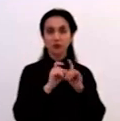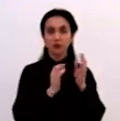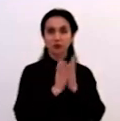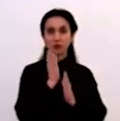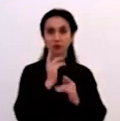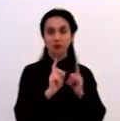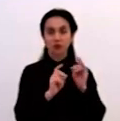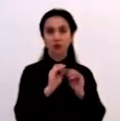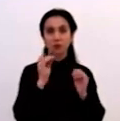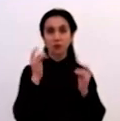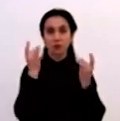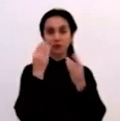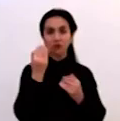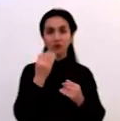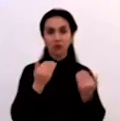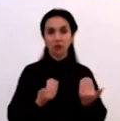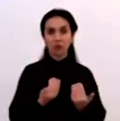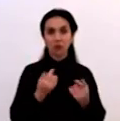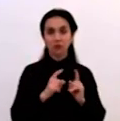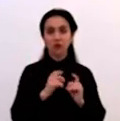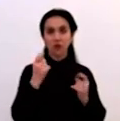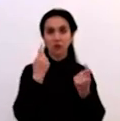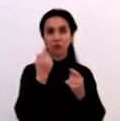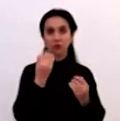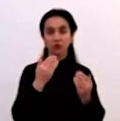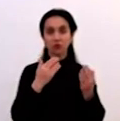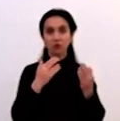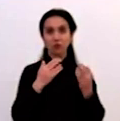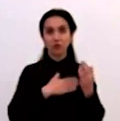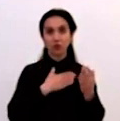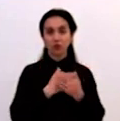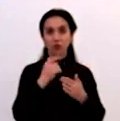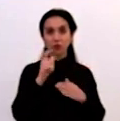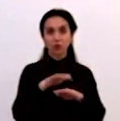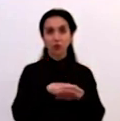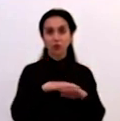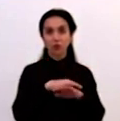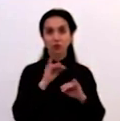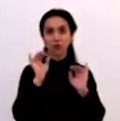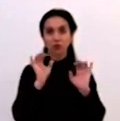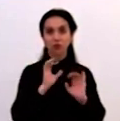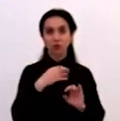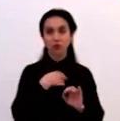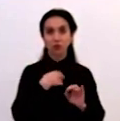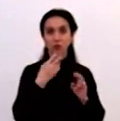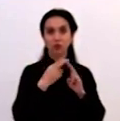sohalarida ma'naviy hayot va axborot faoliyatida fuqarolarning konstitutsiyaviy huquqlari va